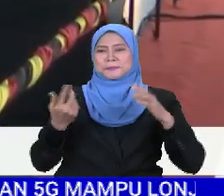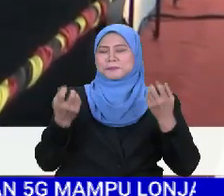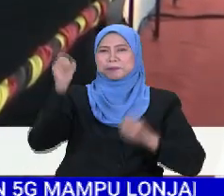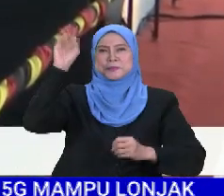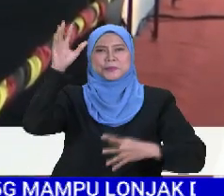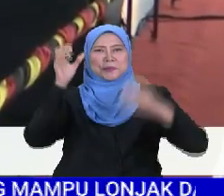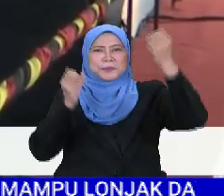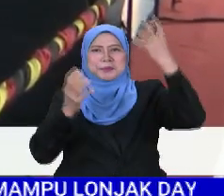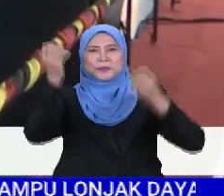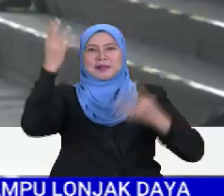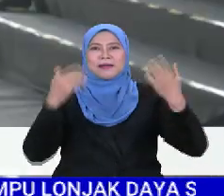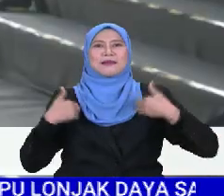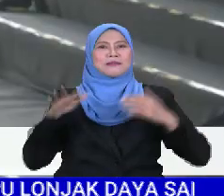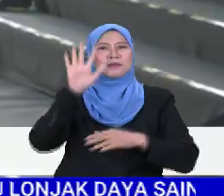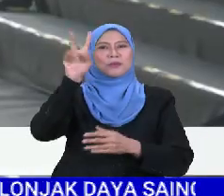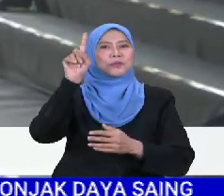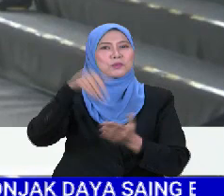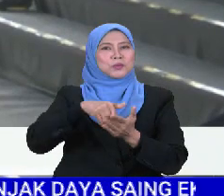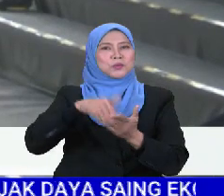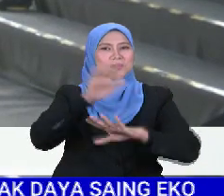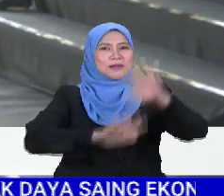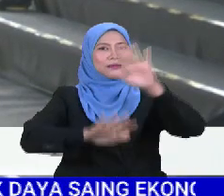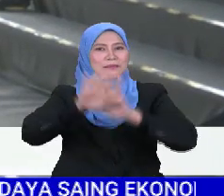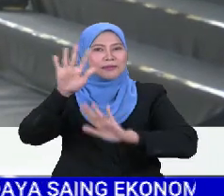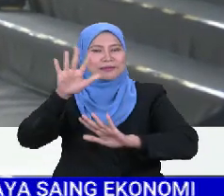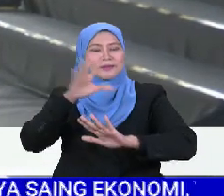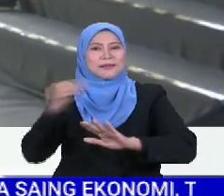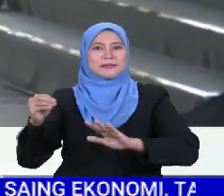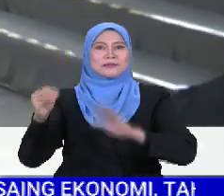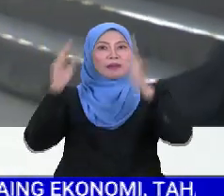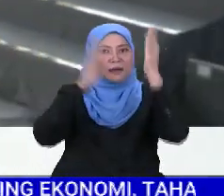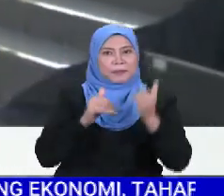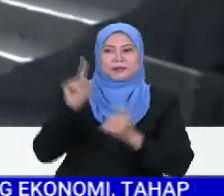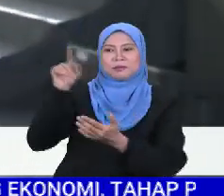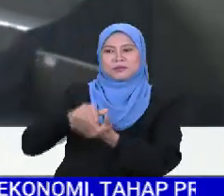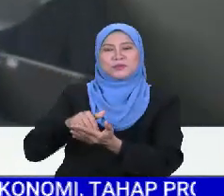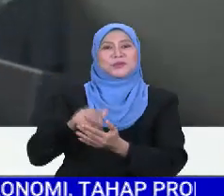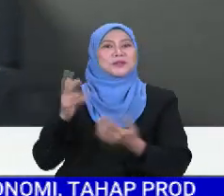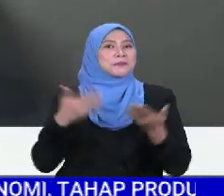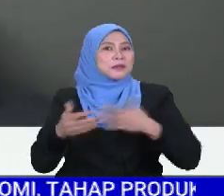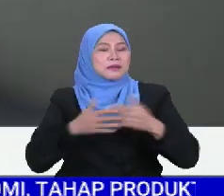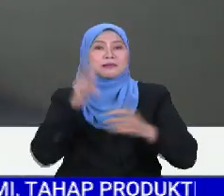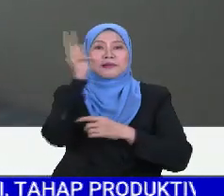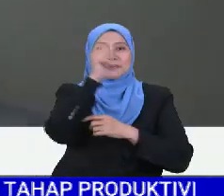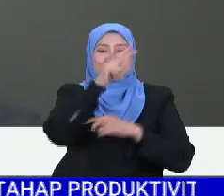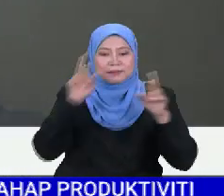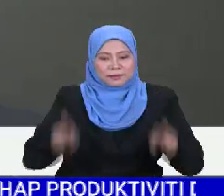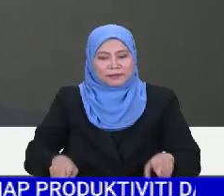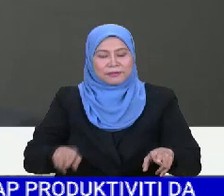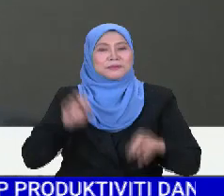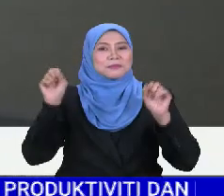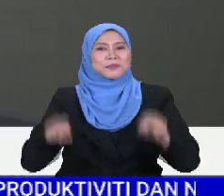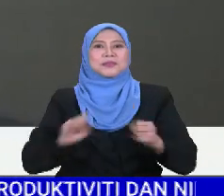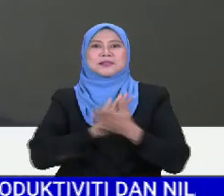Hope tu, seribu tangan seribu pengharapan. Sekiranya kita berganding bahu, baik pihak kerajaan, baik pihak rakyat, jadi kita akan